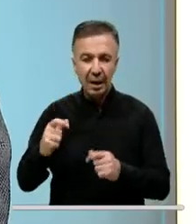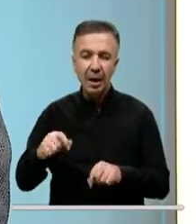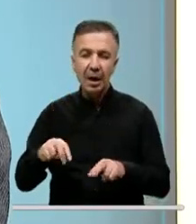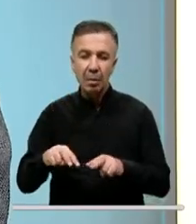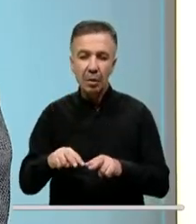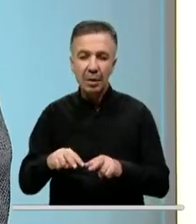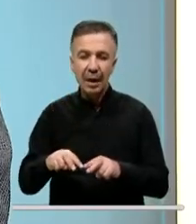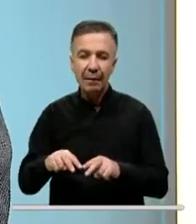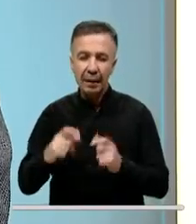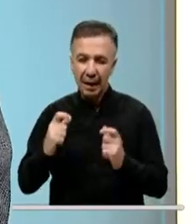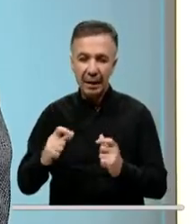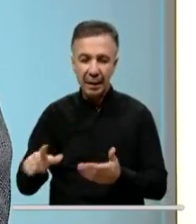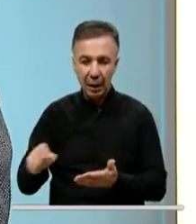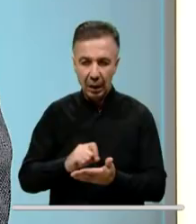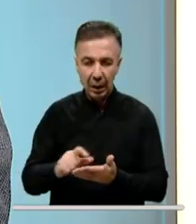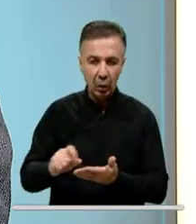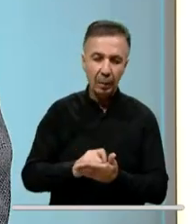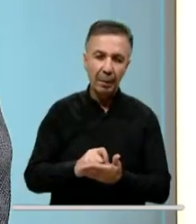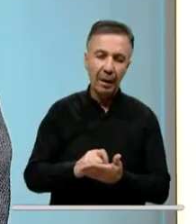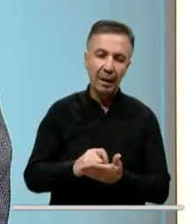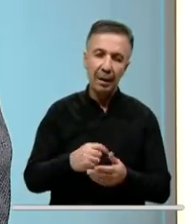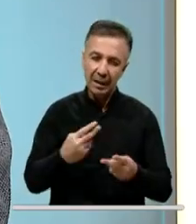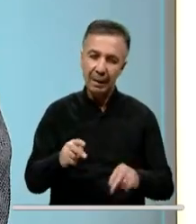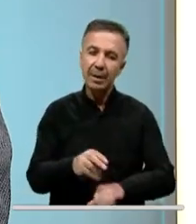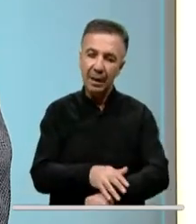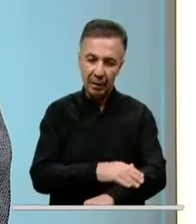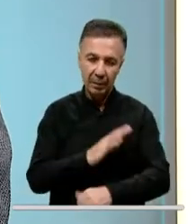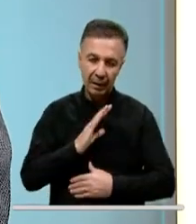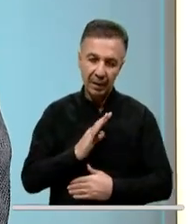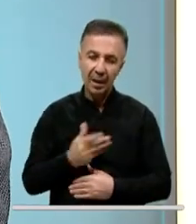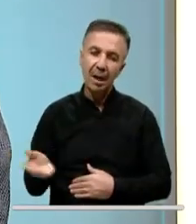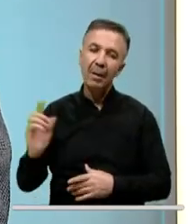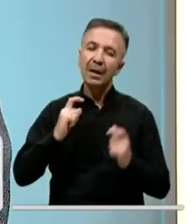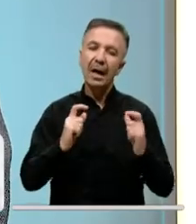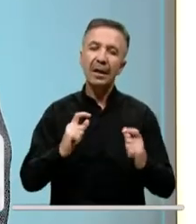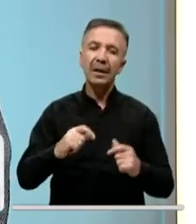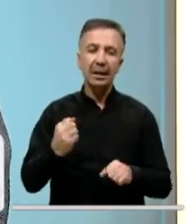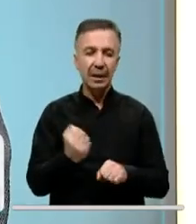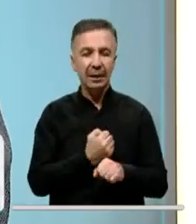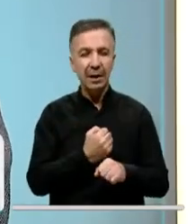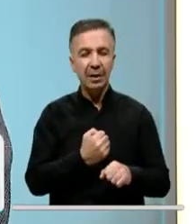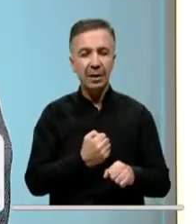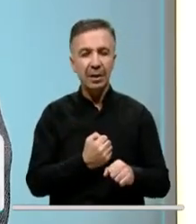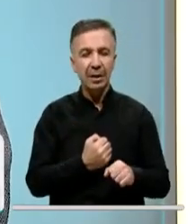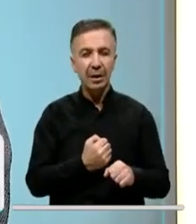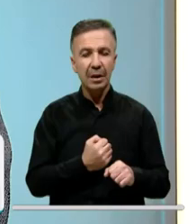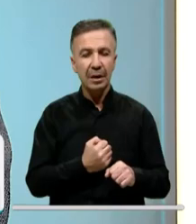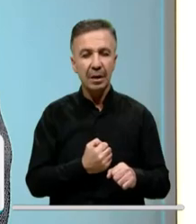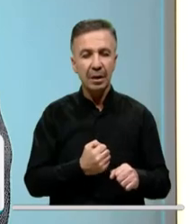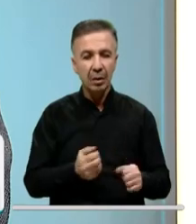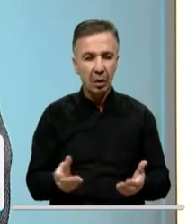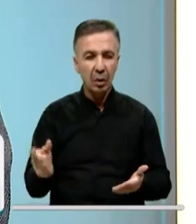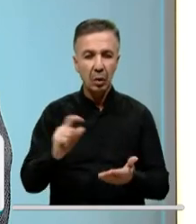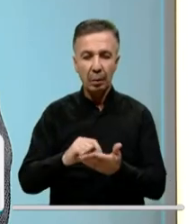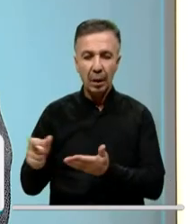müstehaptır. Yani bu şu demektir. Başka yerlerden de toplanabilir. Hı hı. Görevlilerimiz ya o